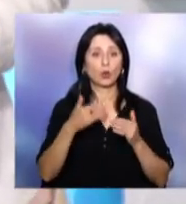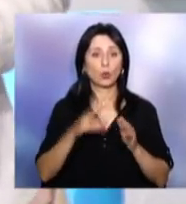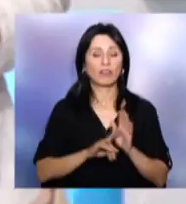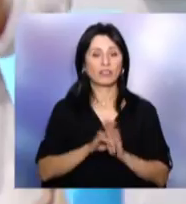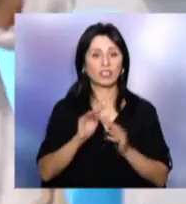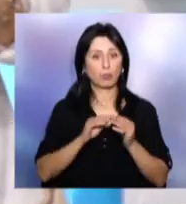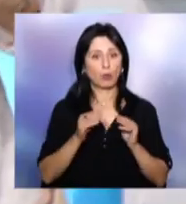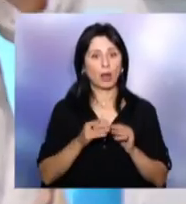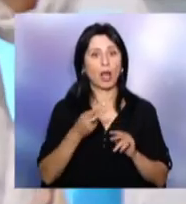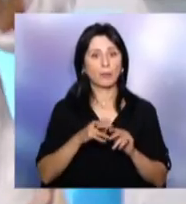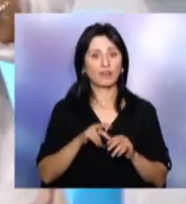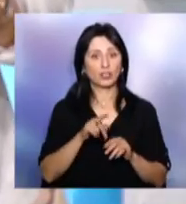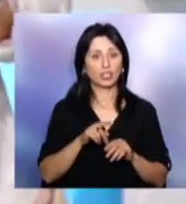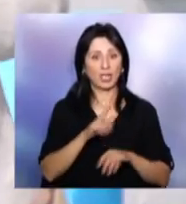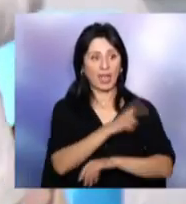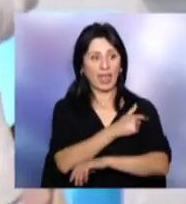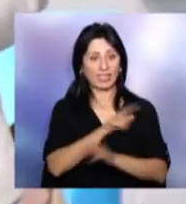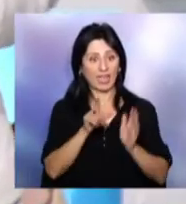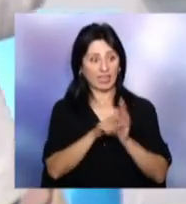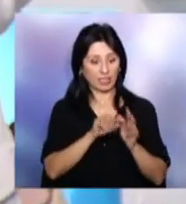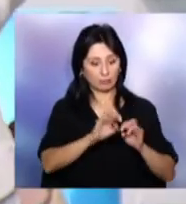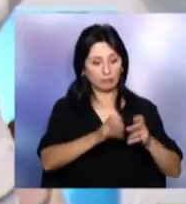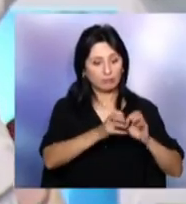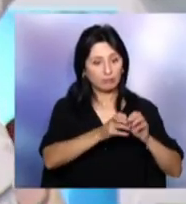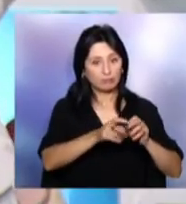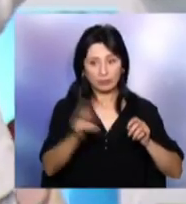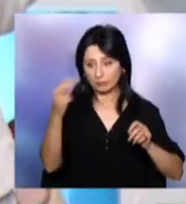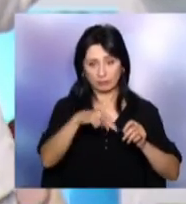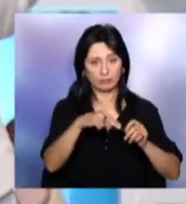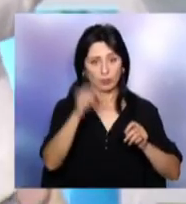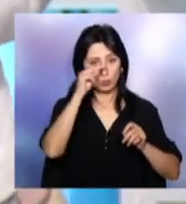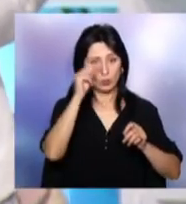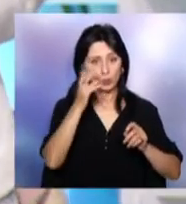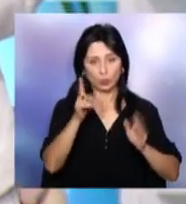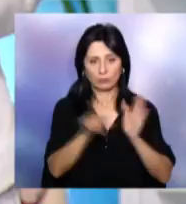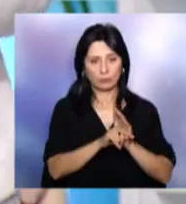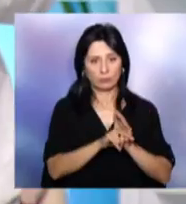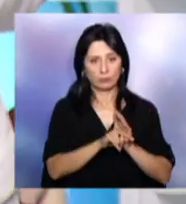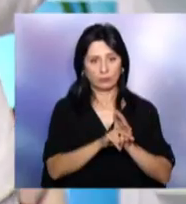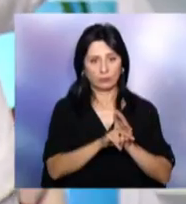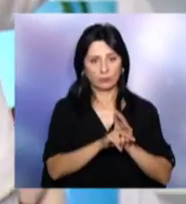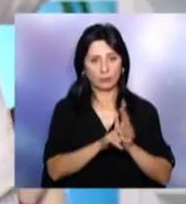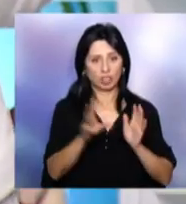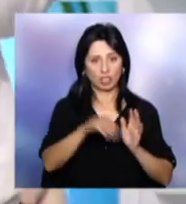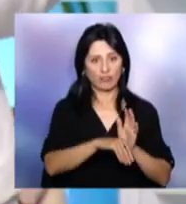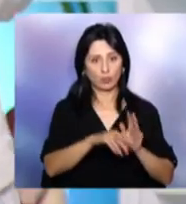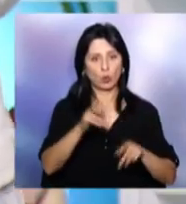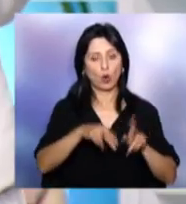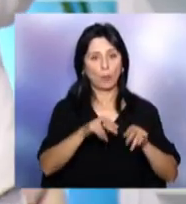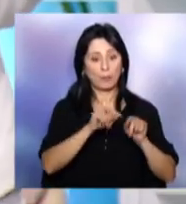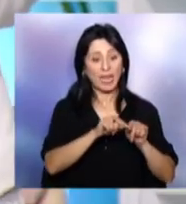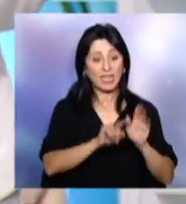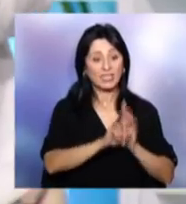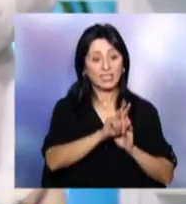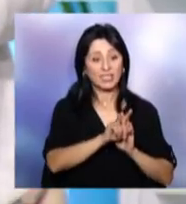ქმნის პრობლემას. ამიტომ ექთანთან ერთად, რომელიც უვლის ხოლმე სტომას, მაქსიმალურად ჩავერთოთ